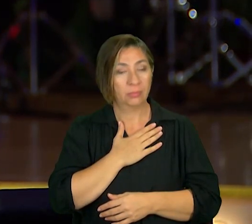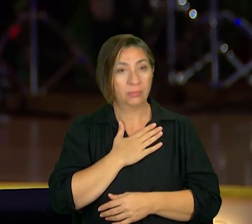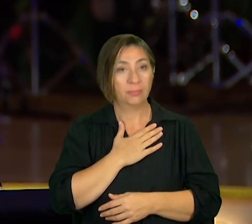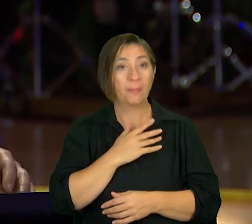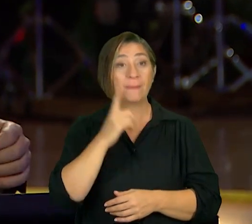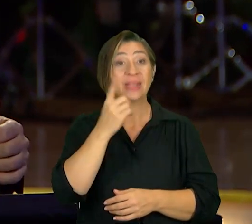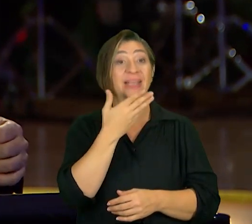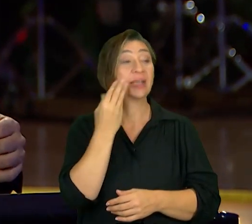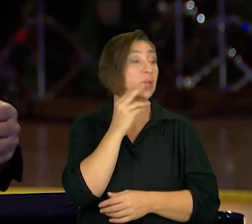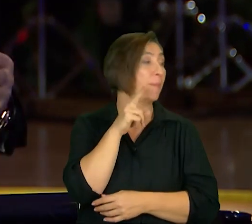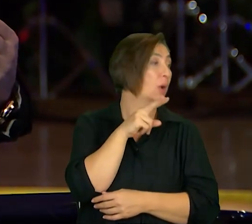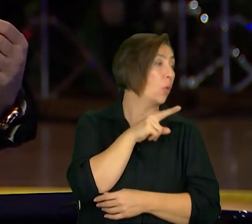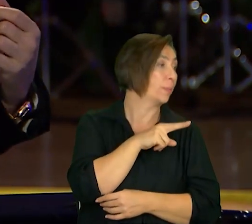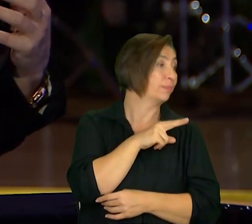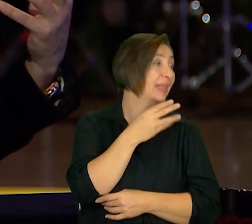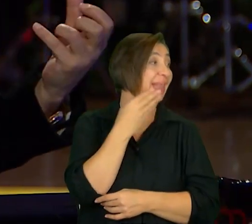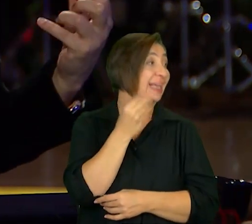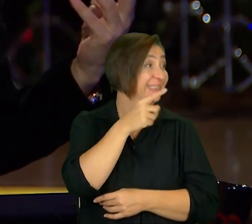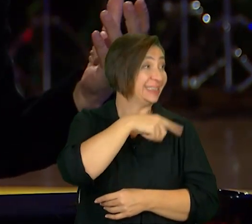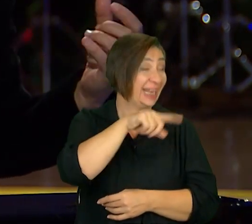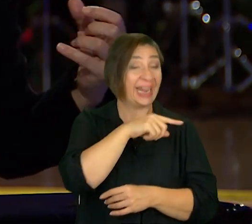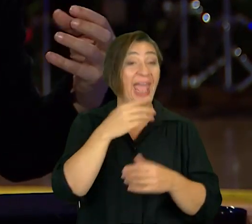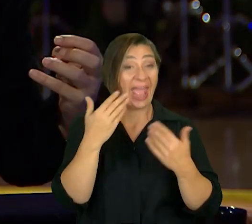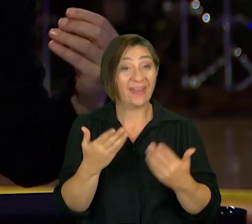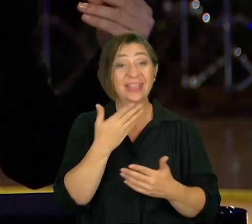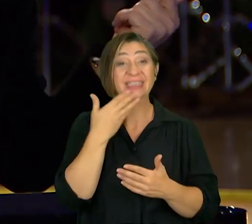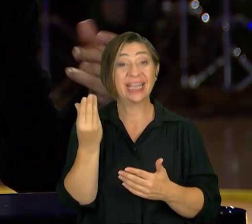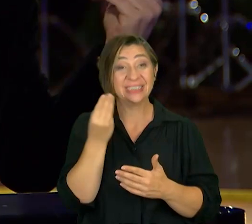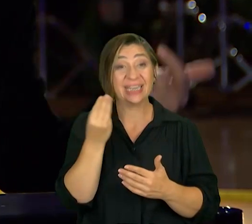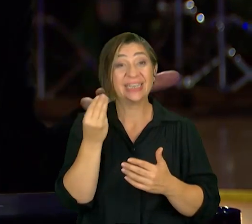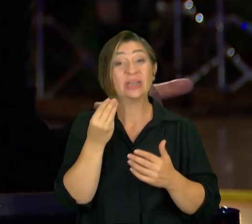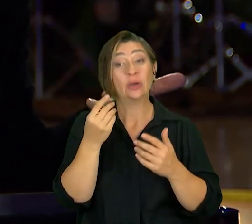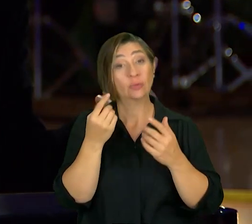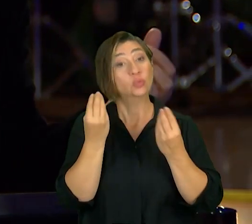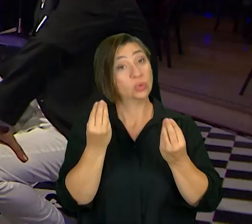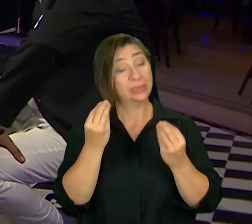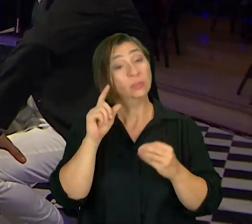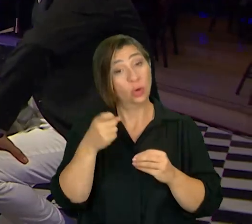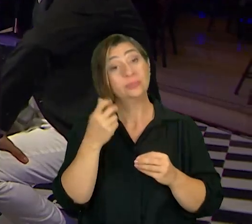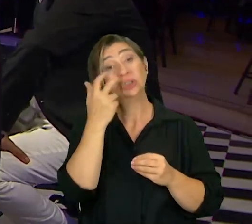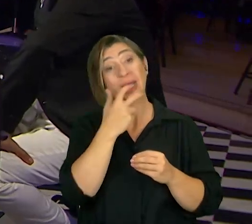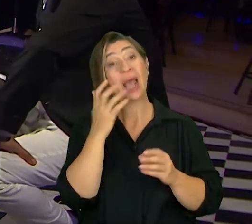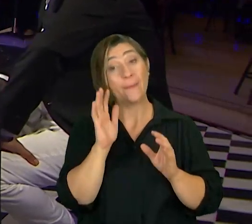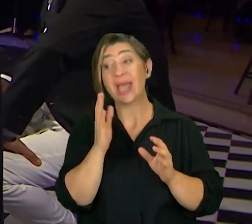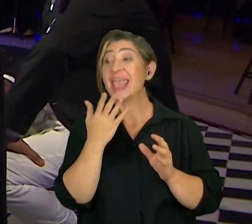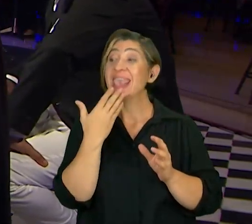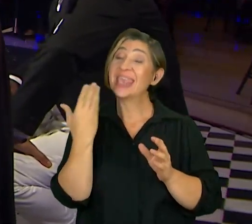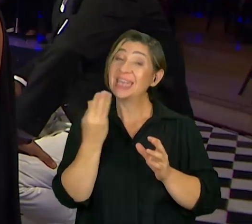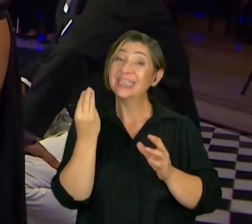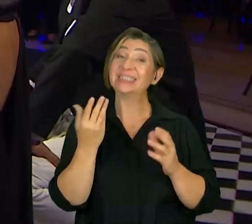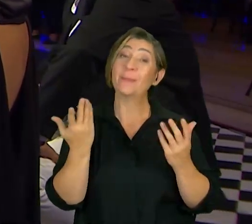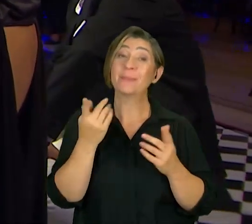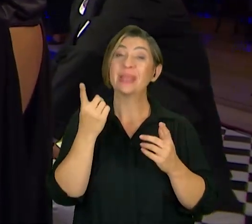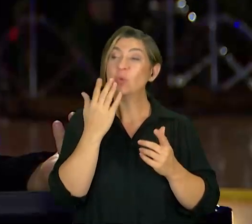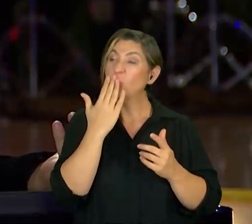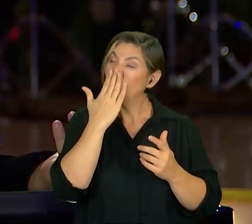Bir yandan gençlere bakıyorum. Gençleri çok kreatif buluyorum. Şarkıları buluyorum fakat gençlerde yine de